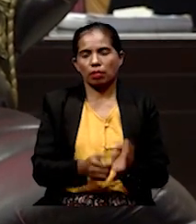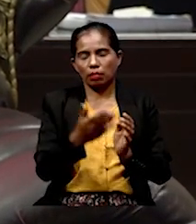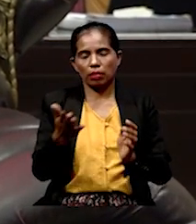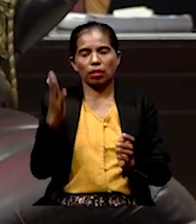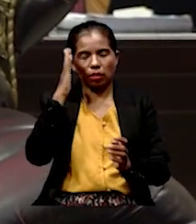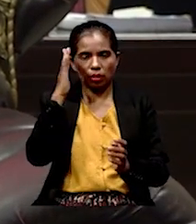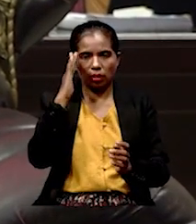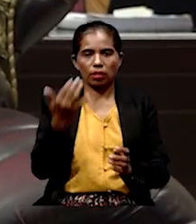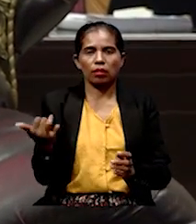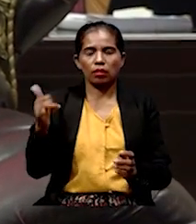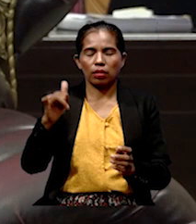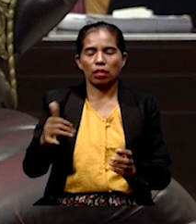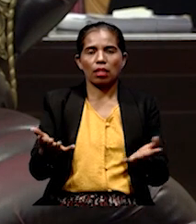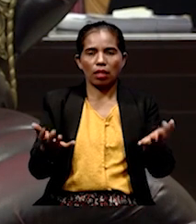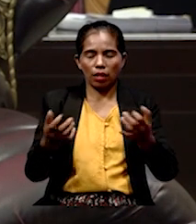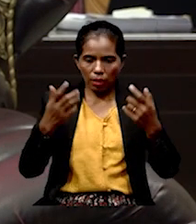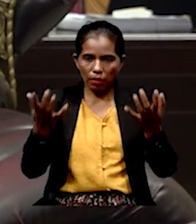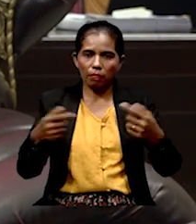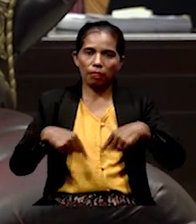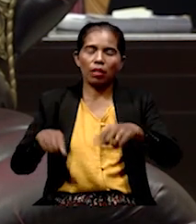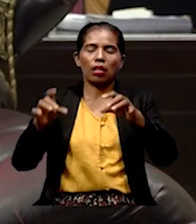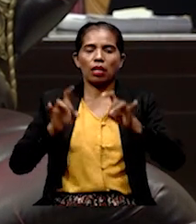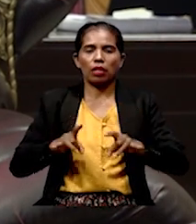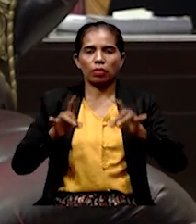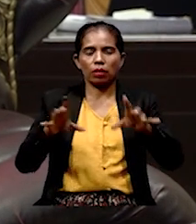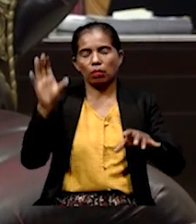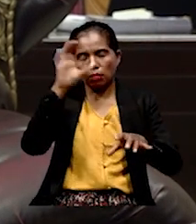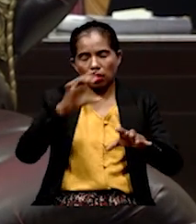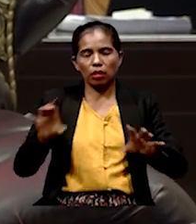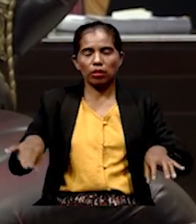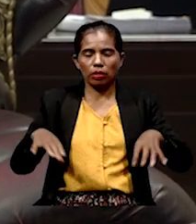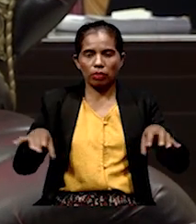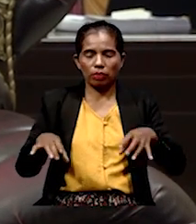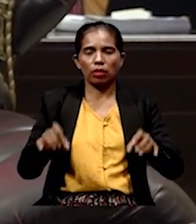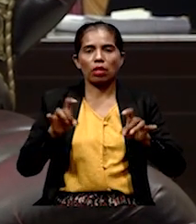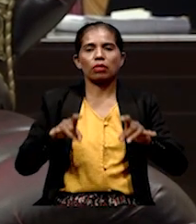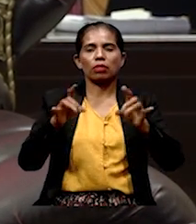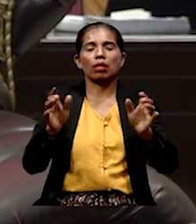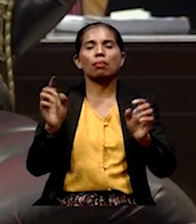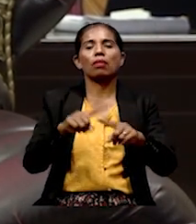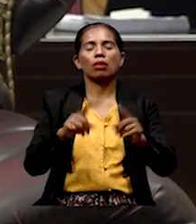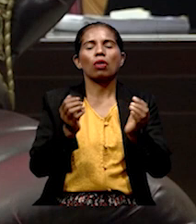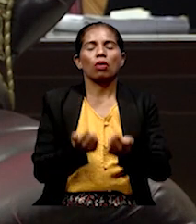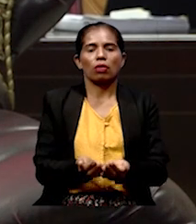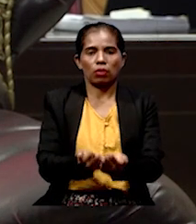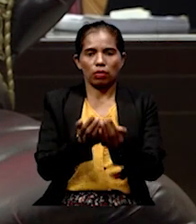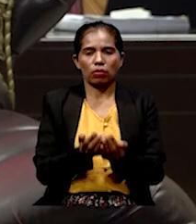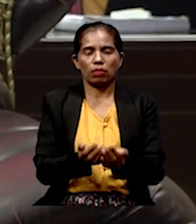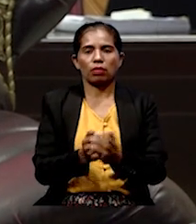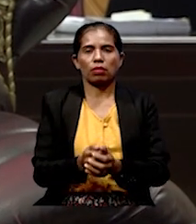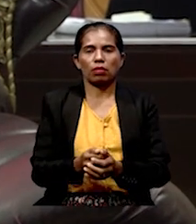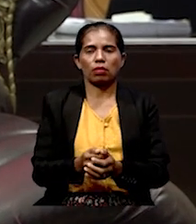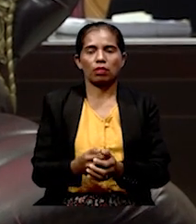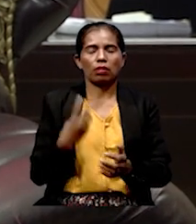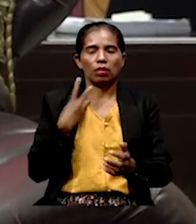hatene sira ni intensaun kara ba Australia ba buka servisi Australia mas horo antang orsek sira ita